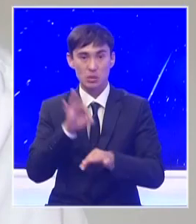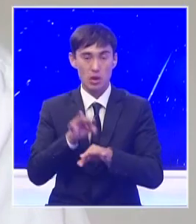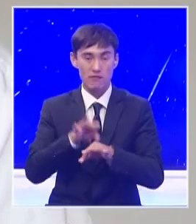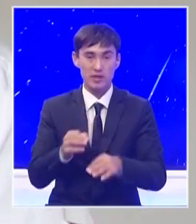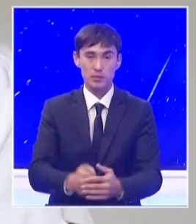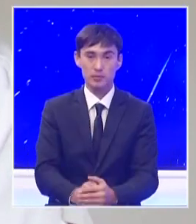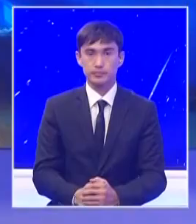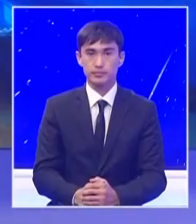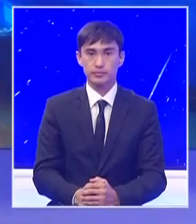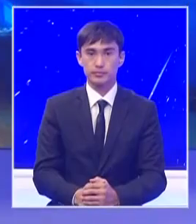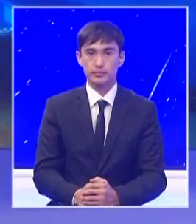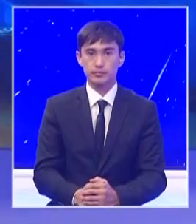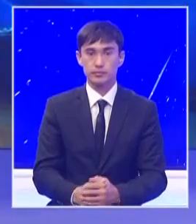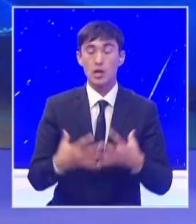заболеваниями.